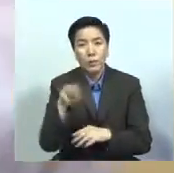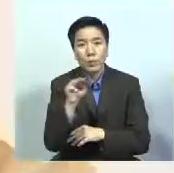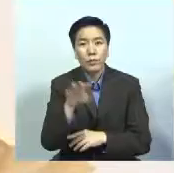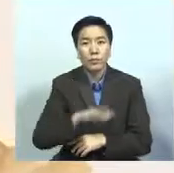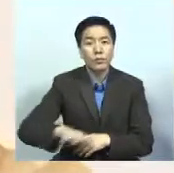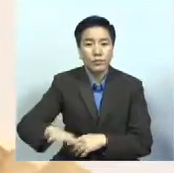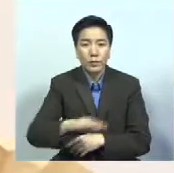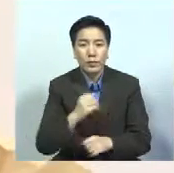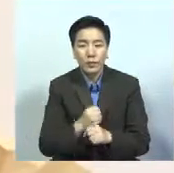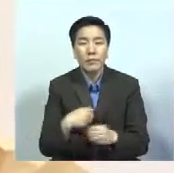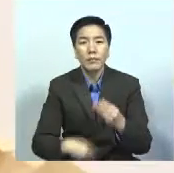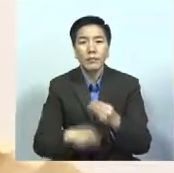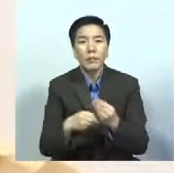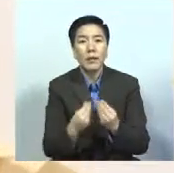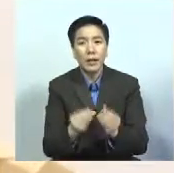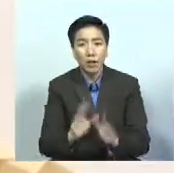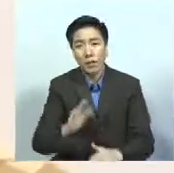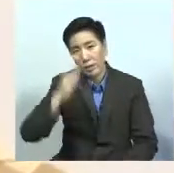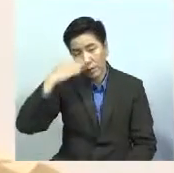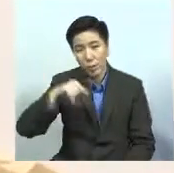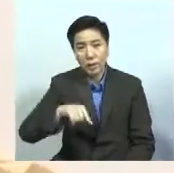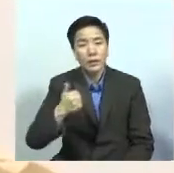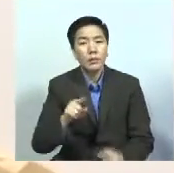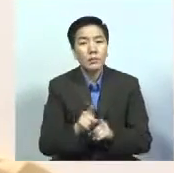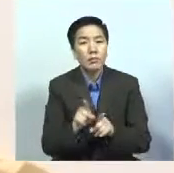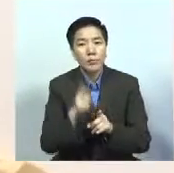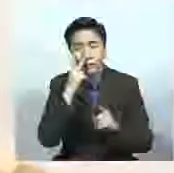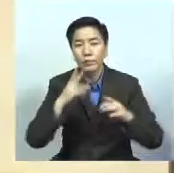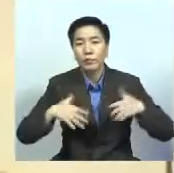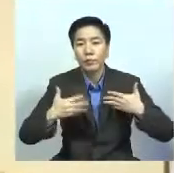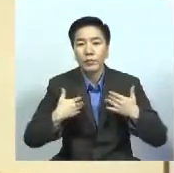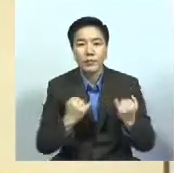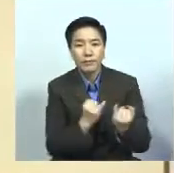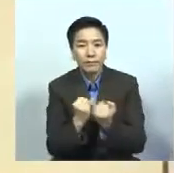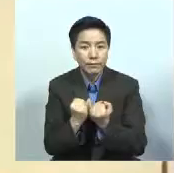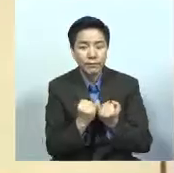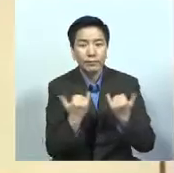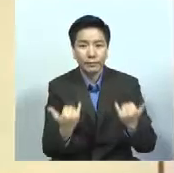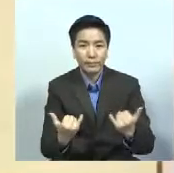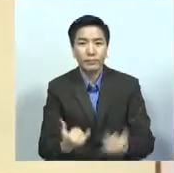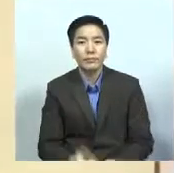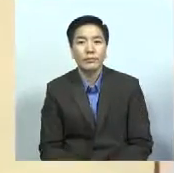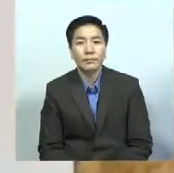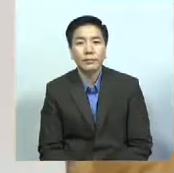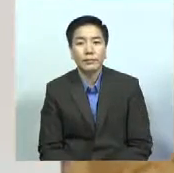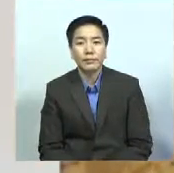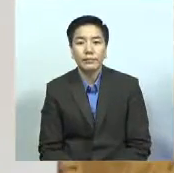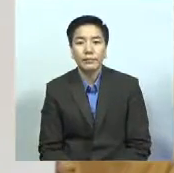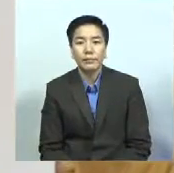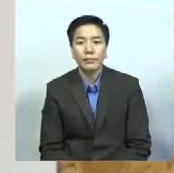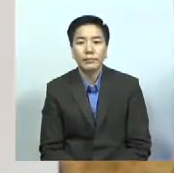ธิสนับสนุนส่งเสริมศักยภาพของผู้พิการทางสายตาโดยบรรยากาศที่สนุกสนานและก็เป็นกันเองกับน้องๆด้วยนะครับ